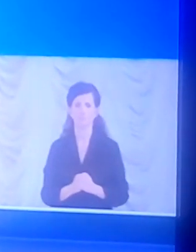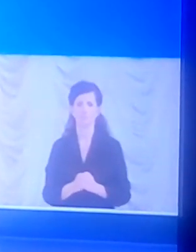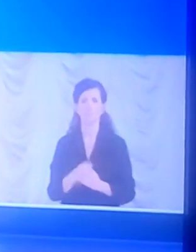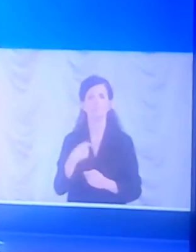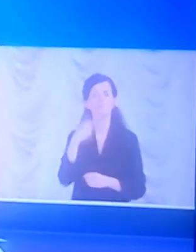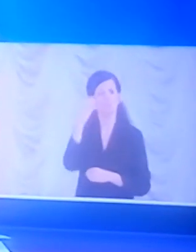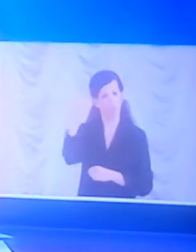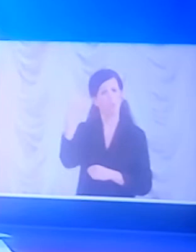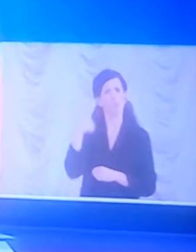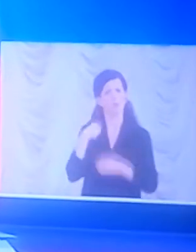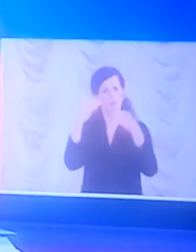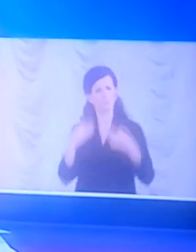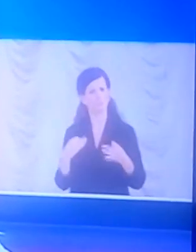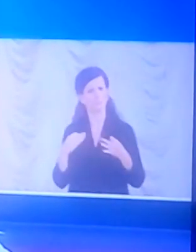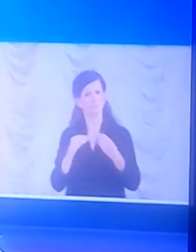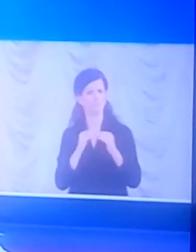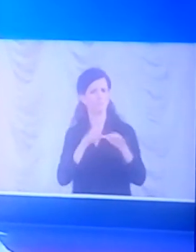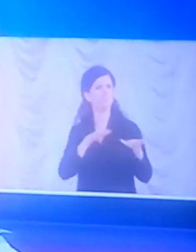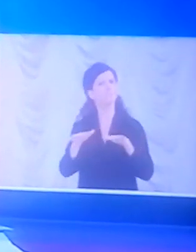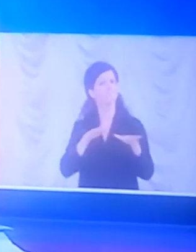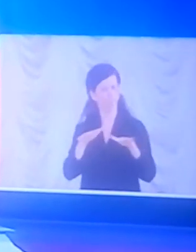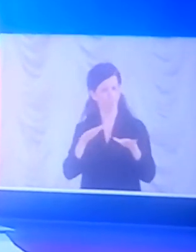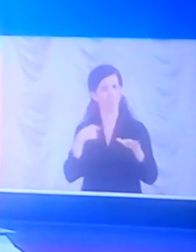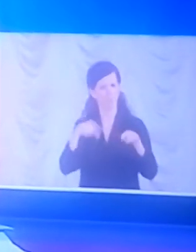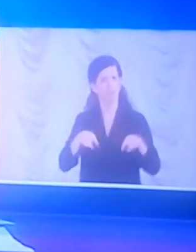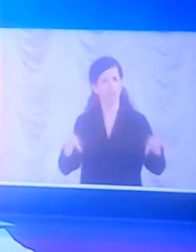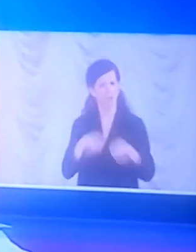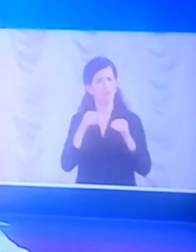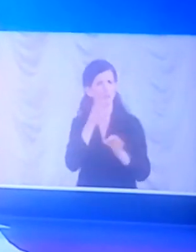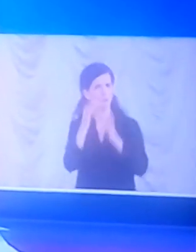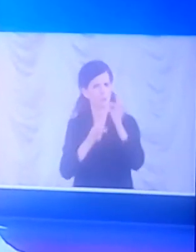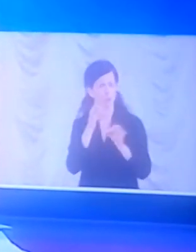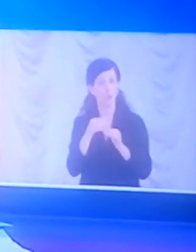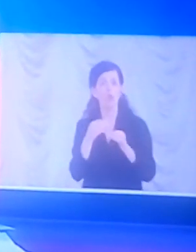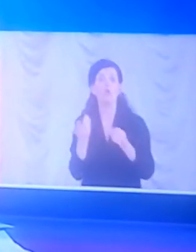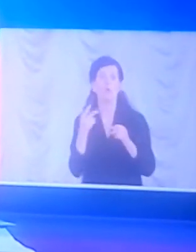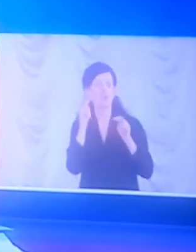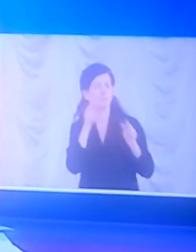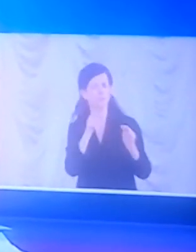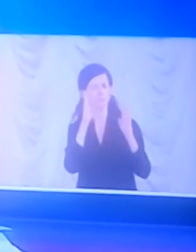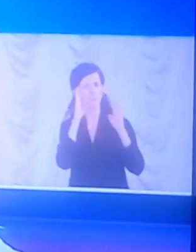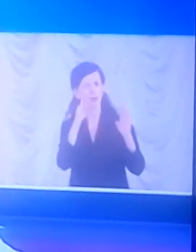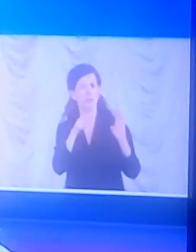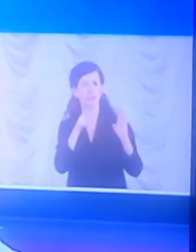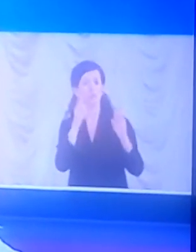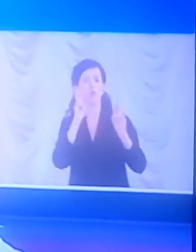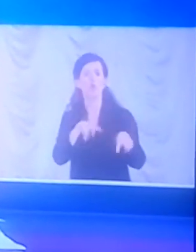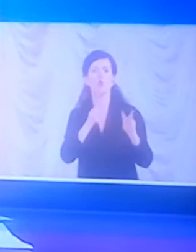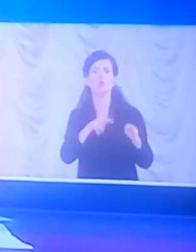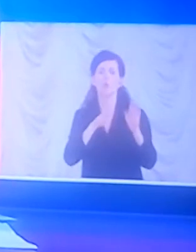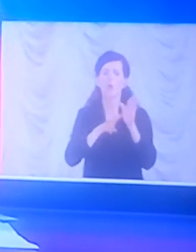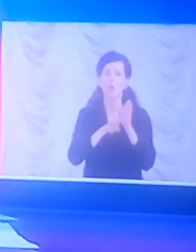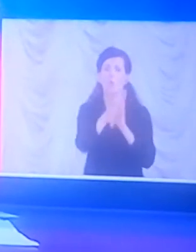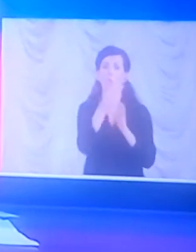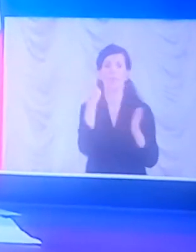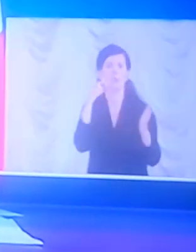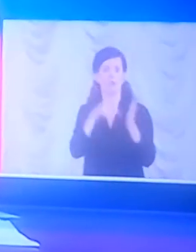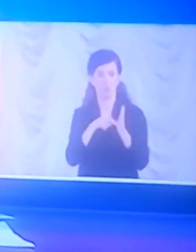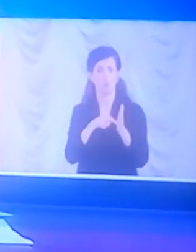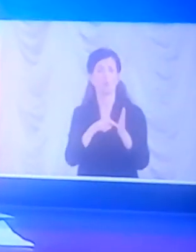ve lo racconterò, per tenere sotto controllo questa curva e per consentirci di intervenire laddove